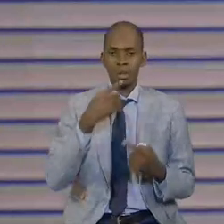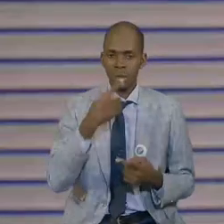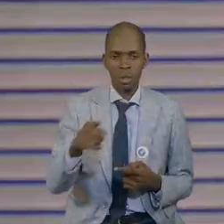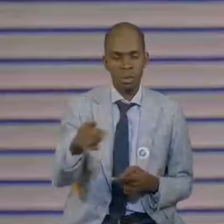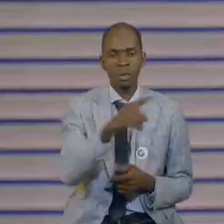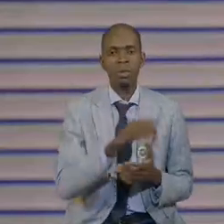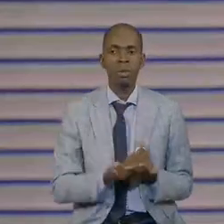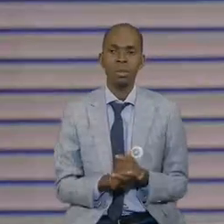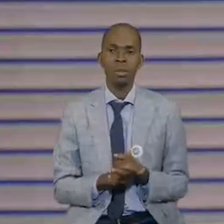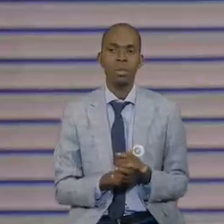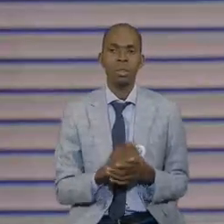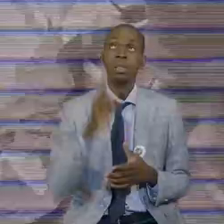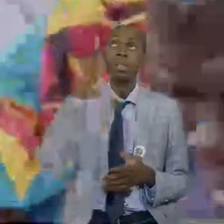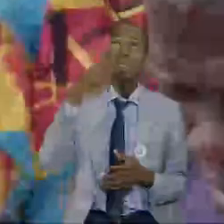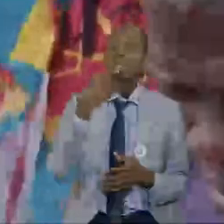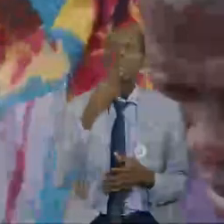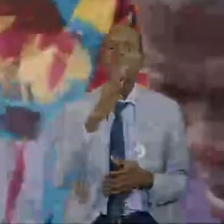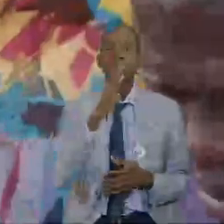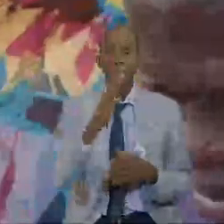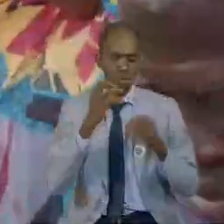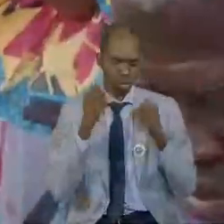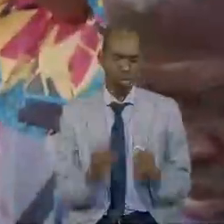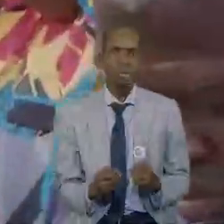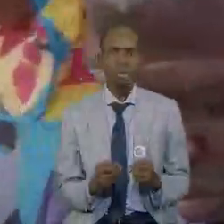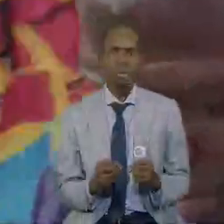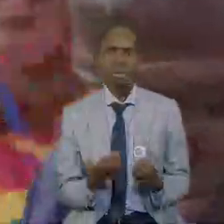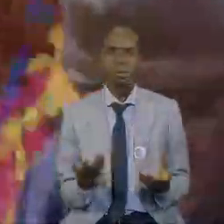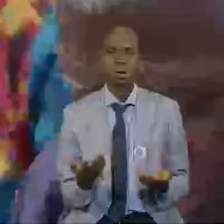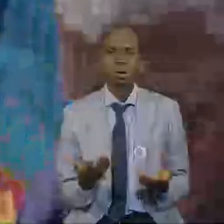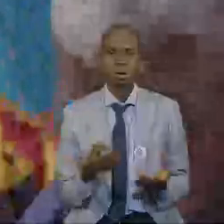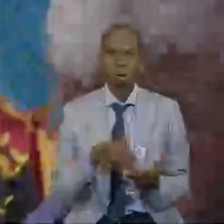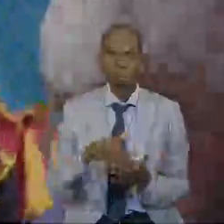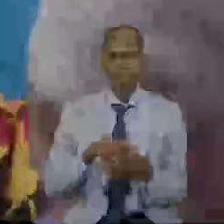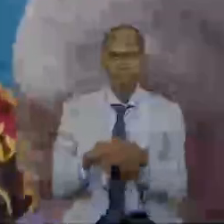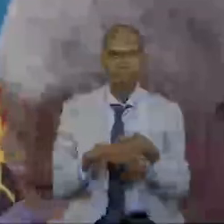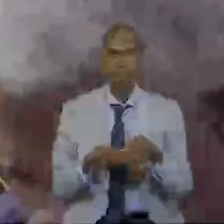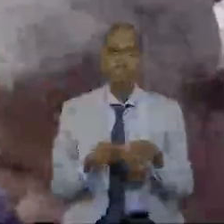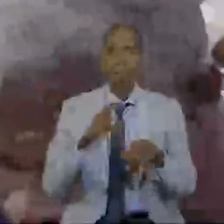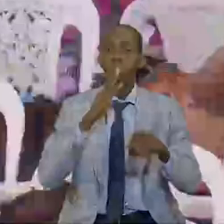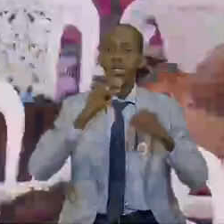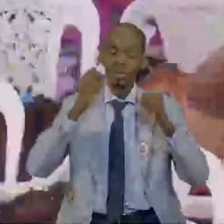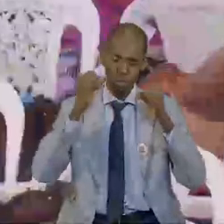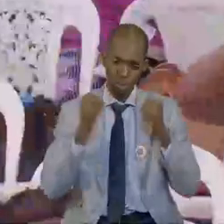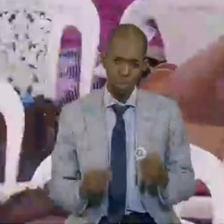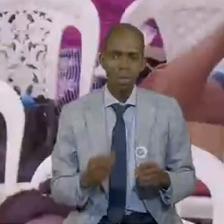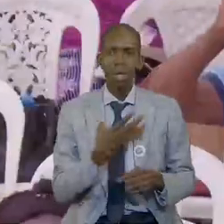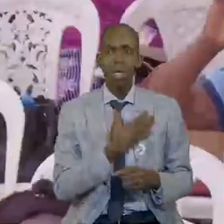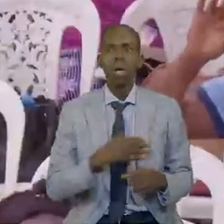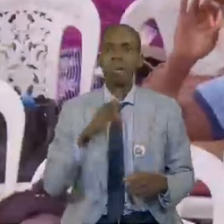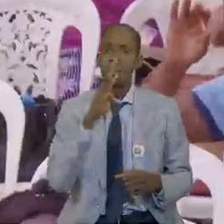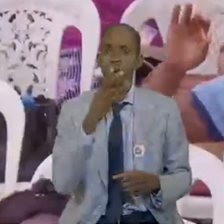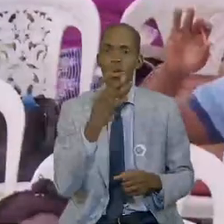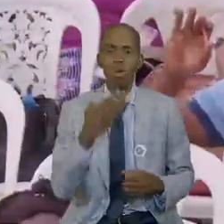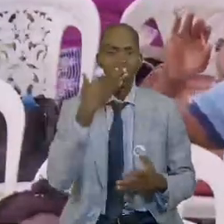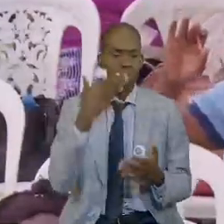te dire. He said, "Be strong." Il dit, fortifie-toi. Where are you? Où es-tu là-bas? And be of good courage. Et prends courage.